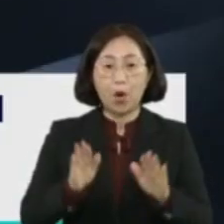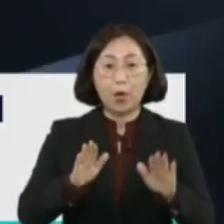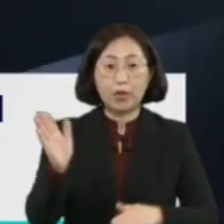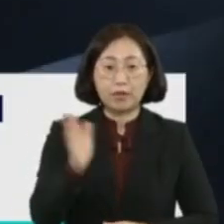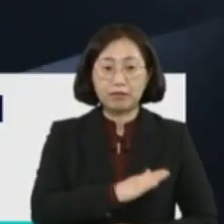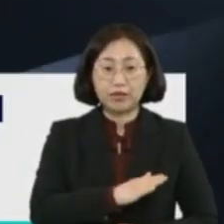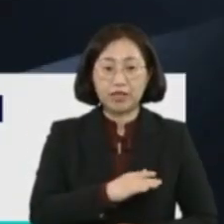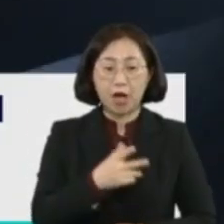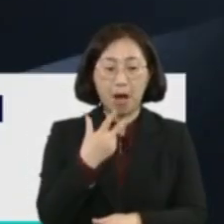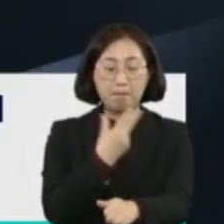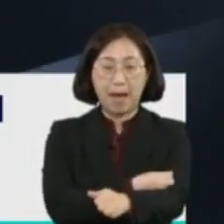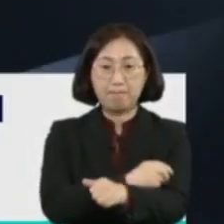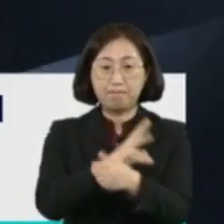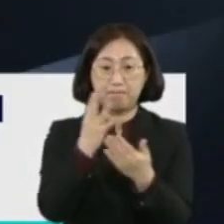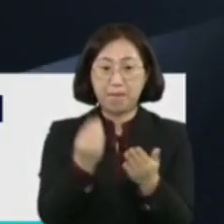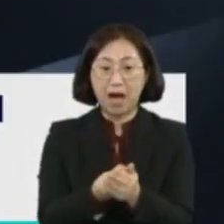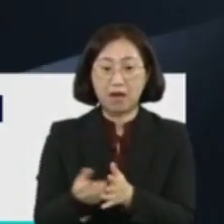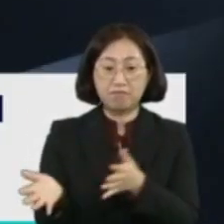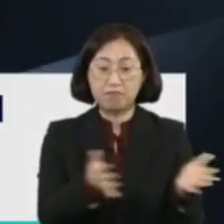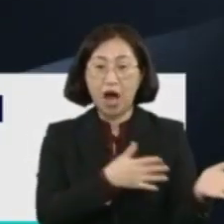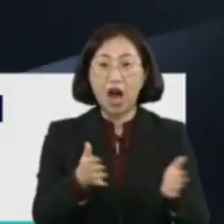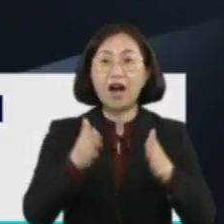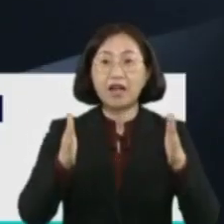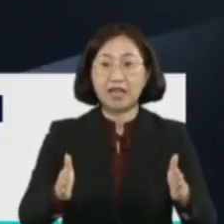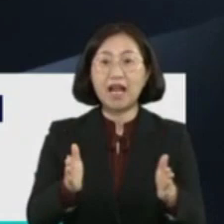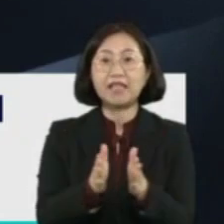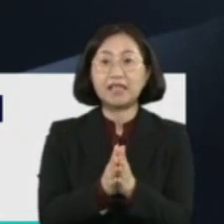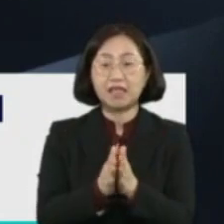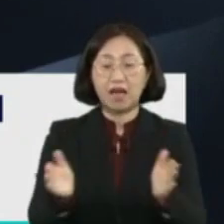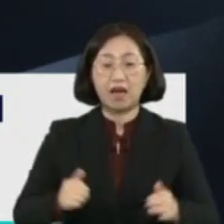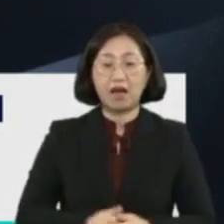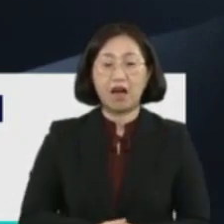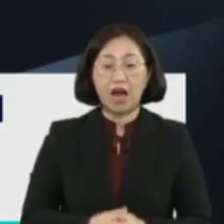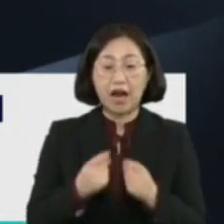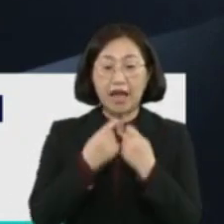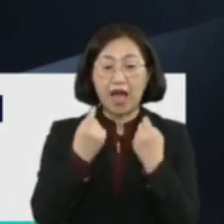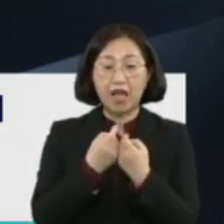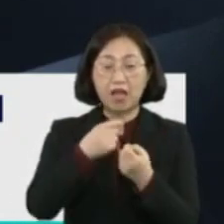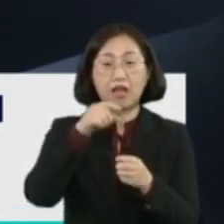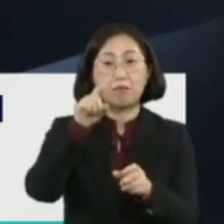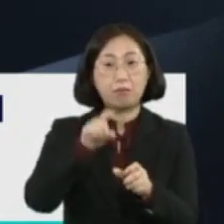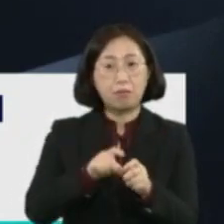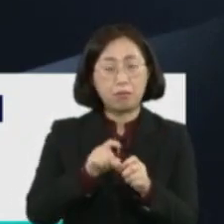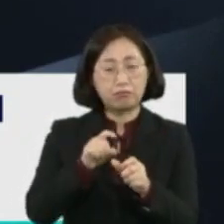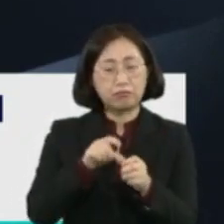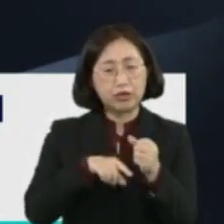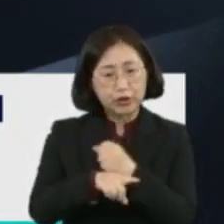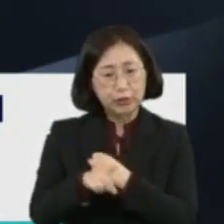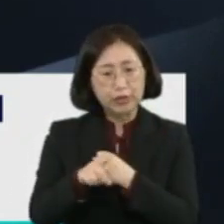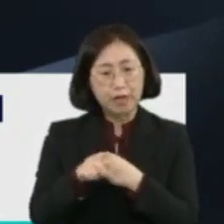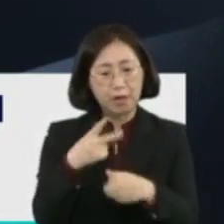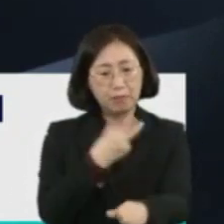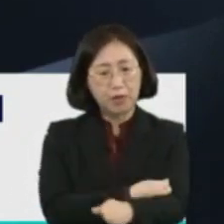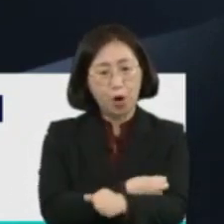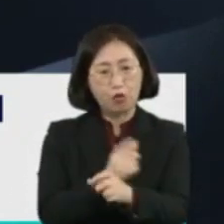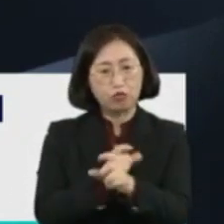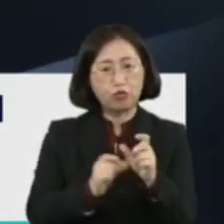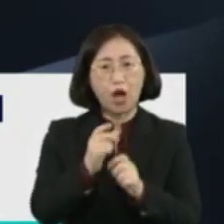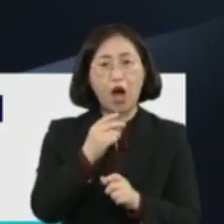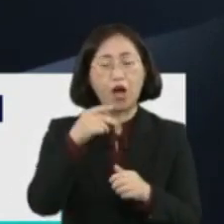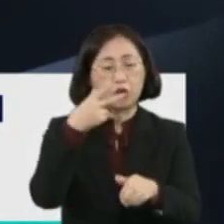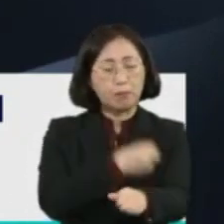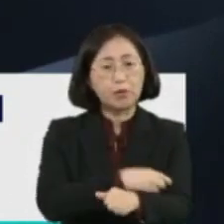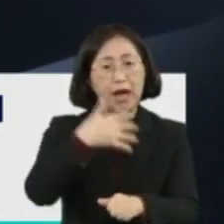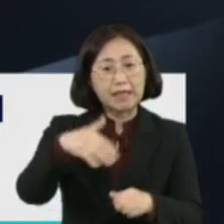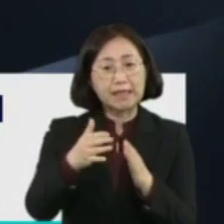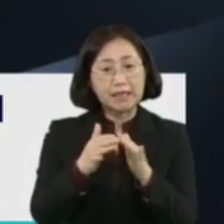오늘부터 방역 패스 유효 기간이 적용되기 시작했는데요. 개인적인 사정으로 백신을 추가 접종하지 못한 시민들,